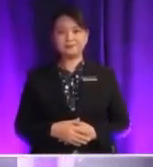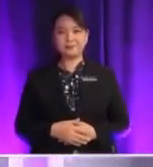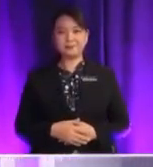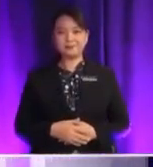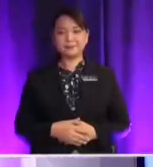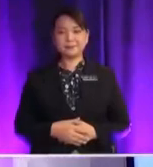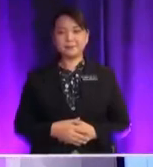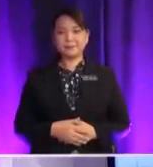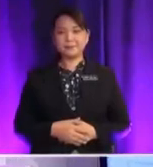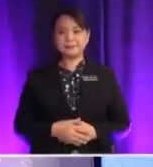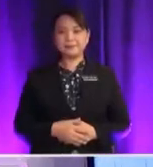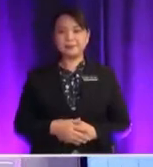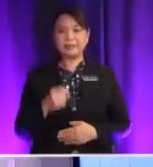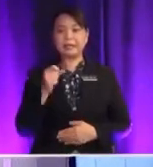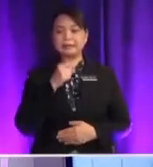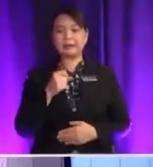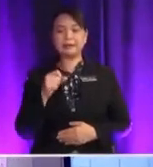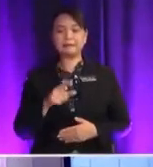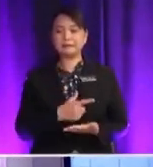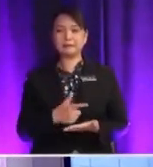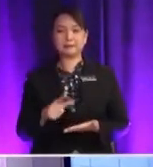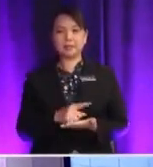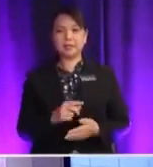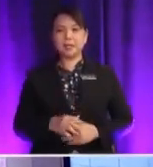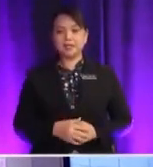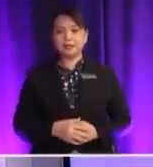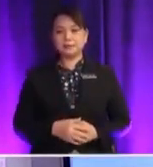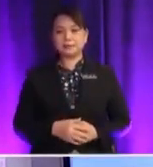Hamko hamisi curalo,